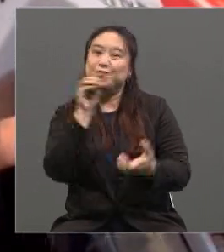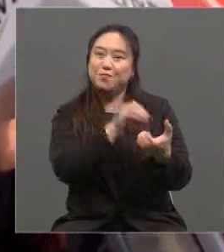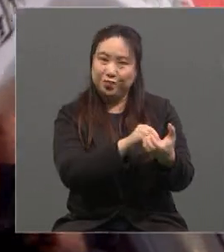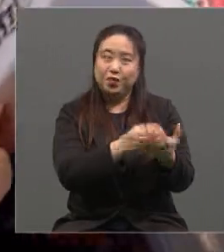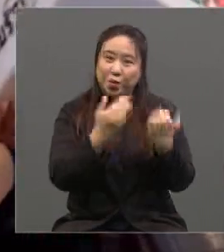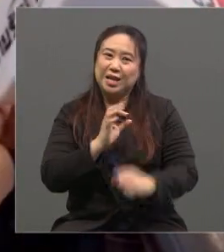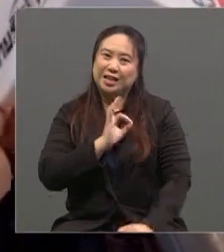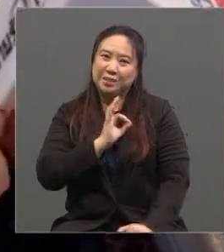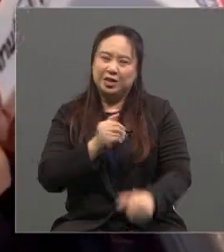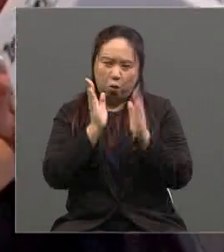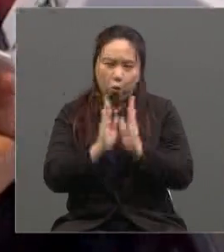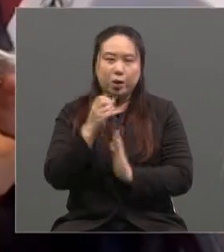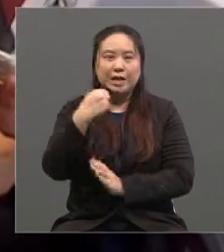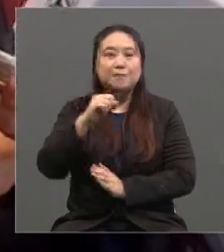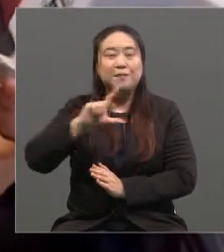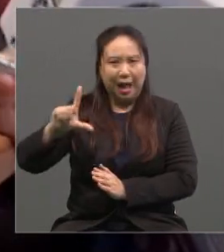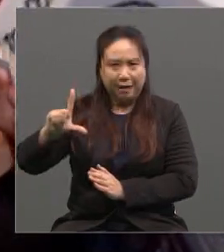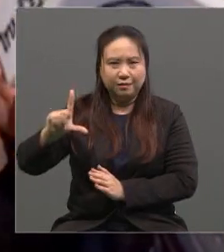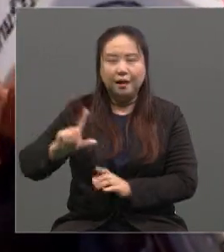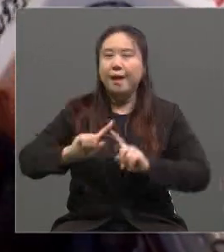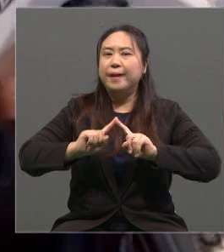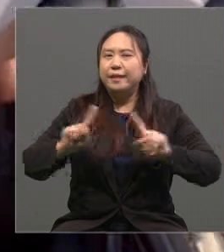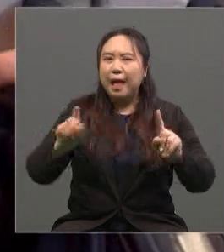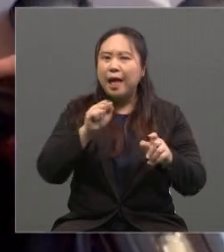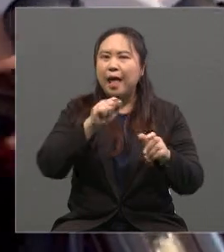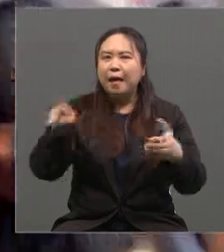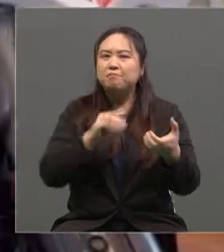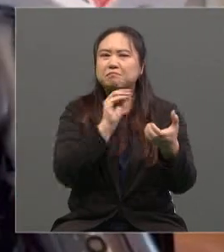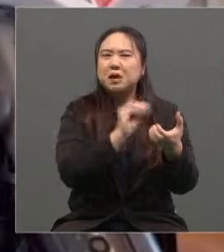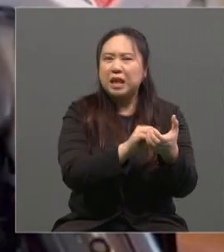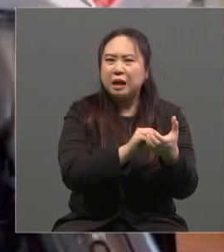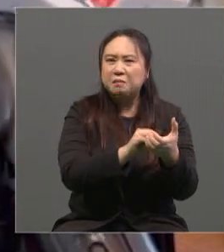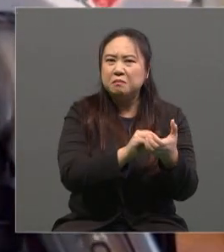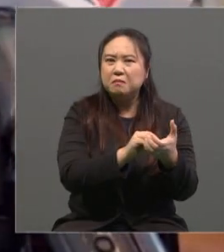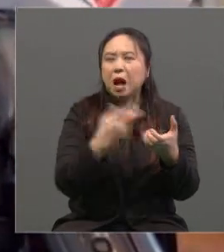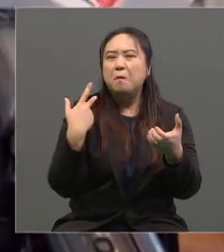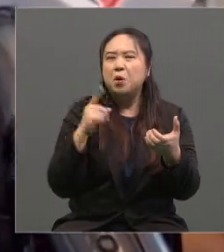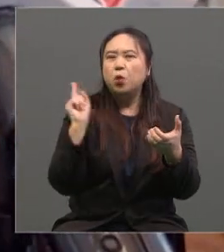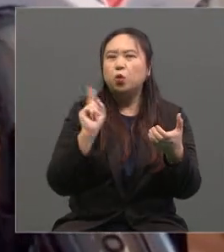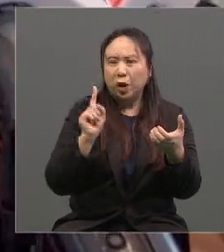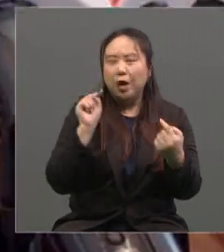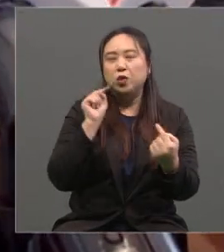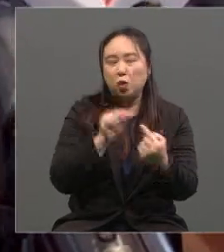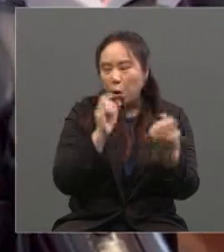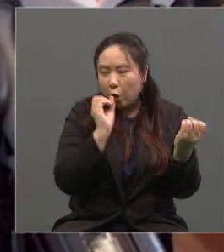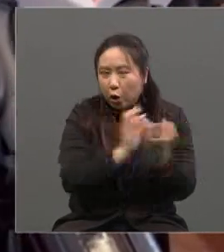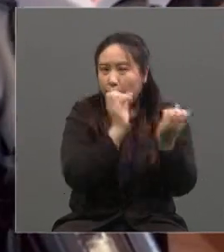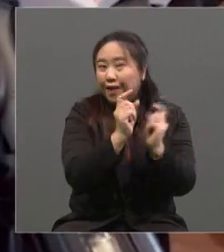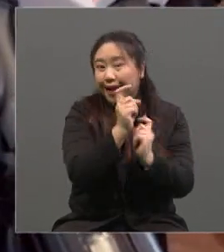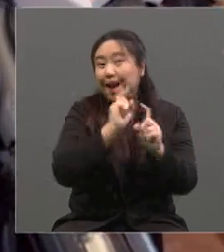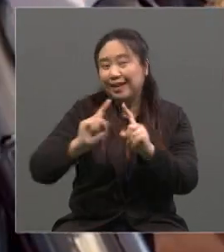ชิกประมาณ10ล้านกว่าคนนะครับแต่ว่าแอปพลิเคชันนี้ส่วนมากจะเป็นประโยชน์อย่างยิ่งในการแจ้งเตือนภัยต่